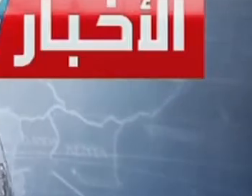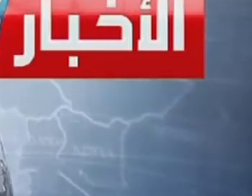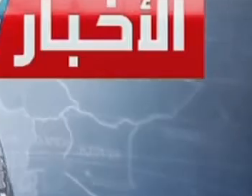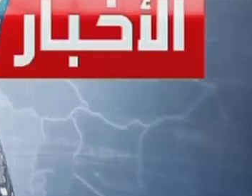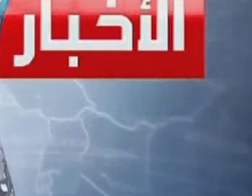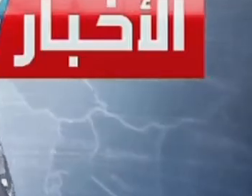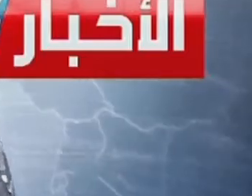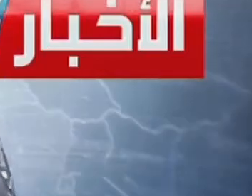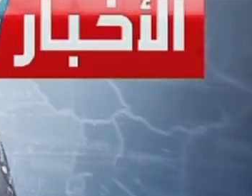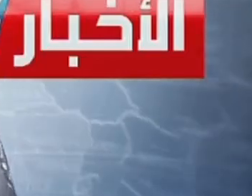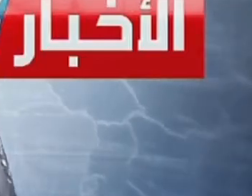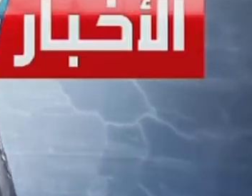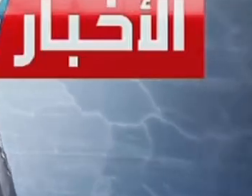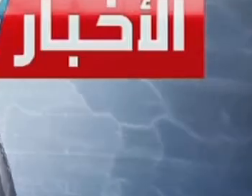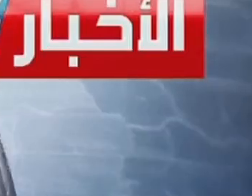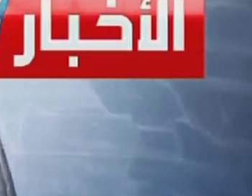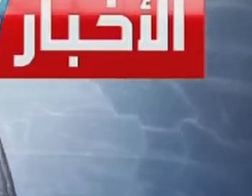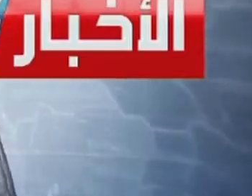ام